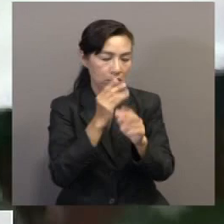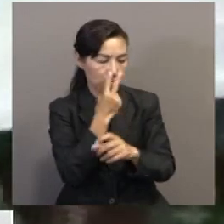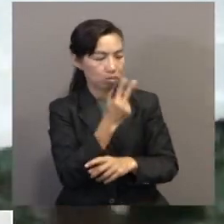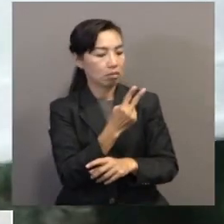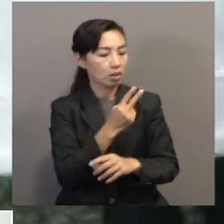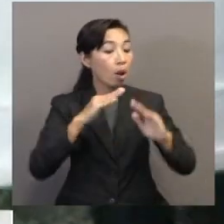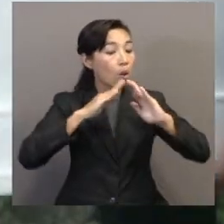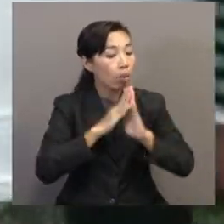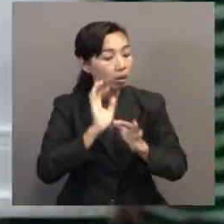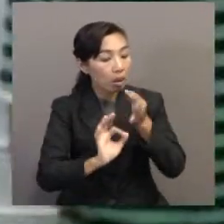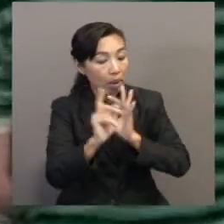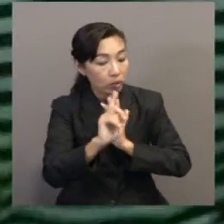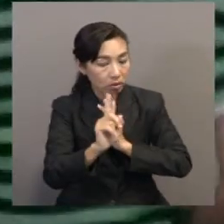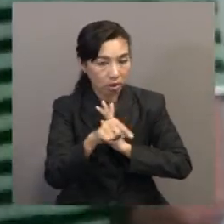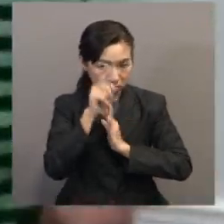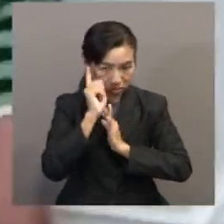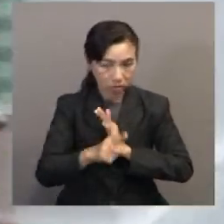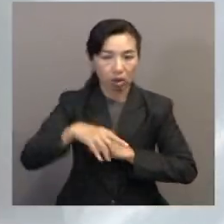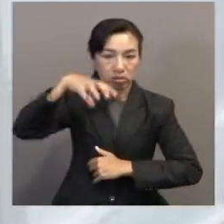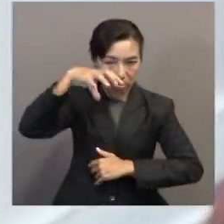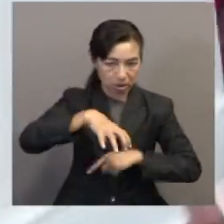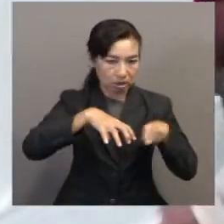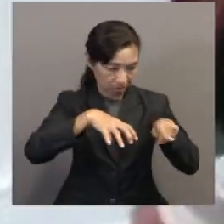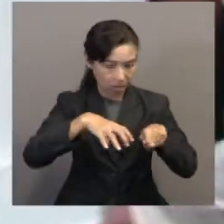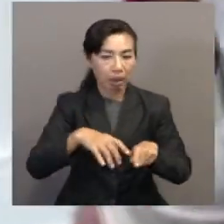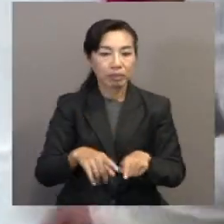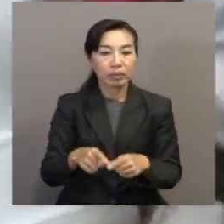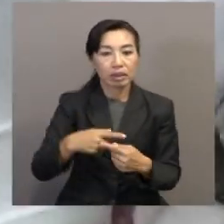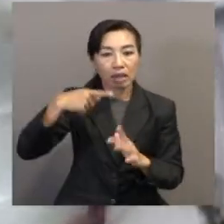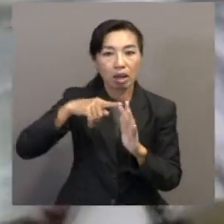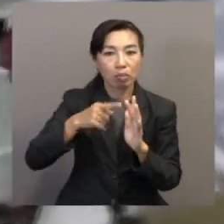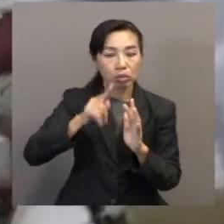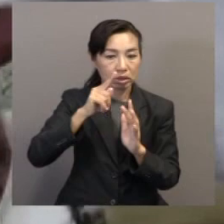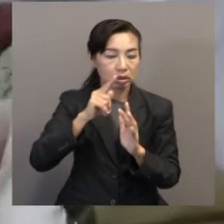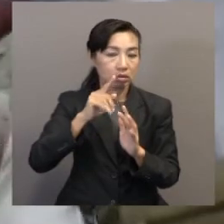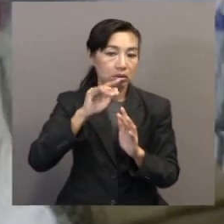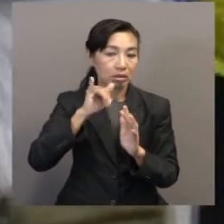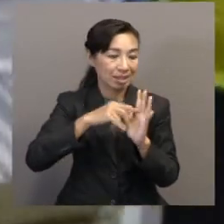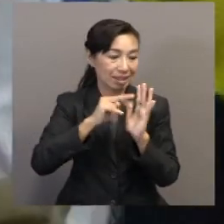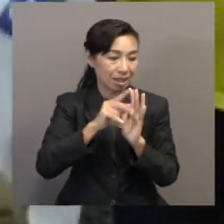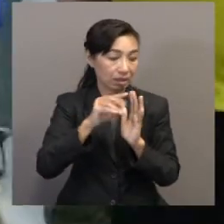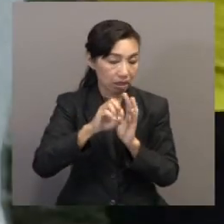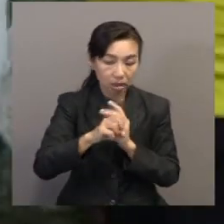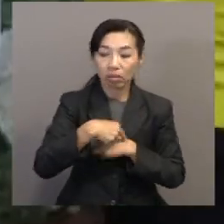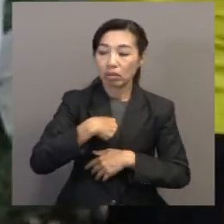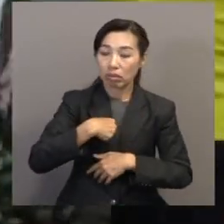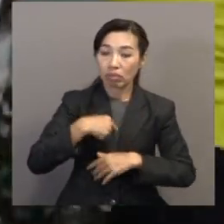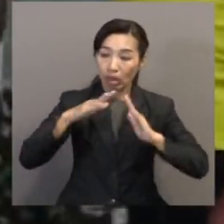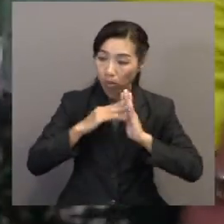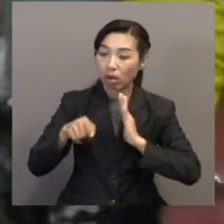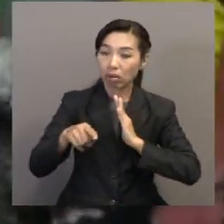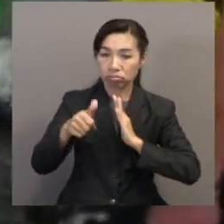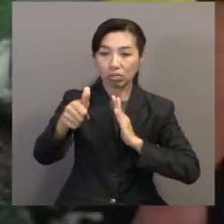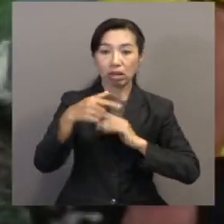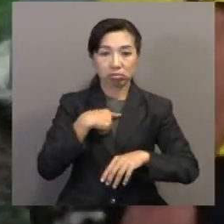นกิจให้ทำที่สำนักปฏิบัติธรรมพุทธชยันตีและทางสำนักปฏิบัติธรรมก็ยืนยันว่าไม่ได้มีการ